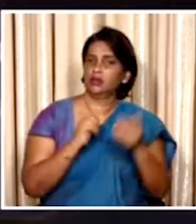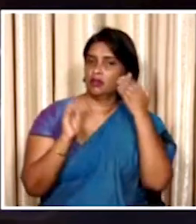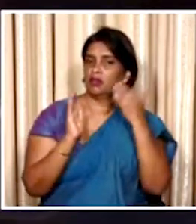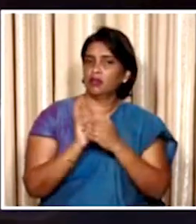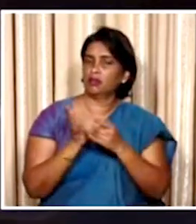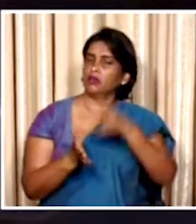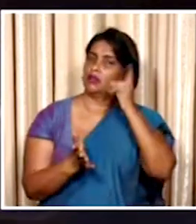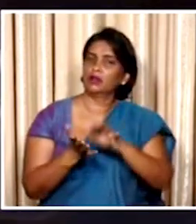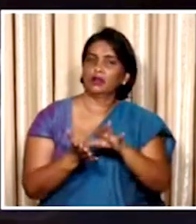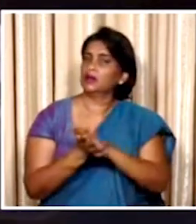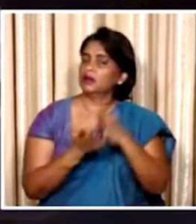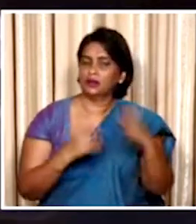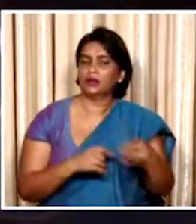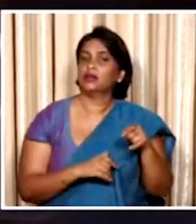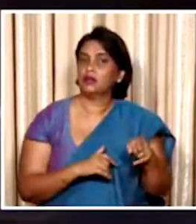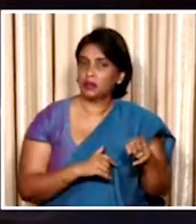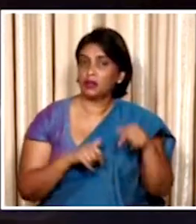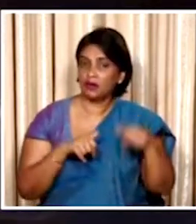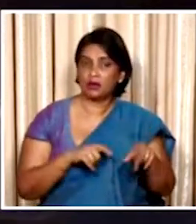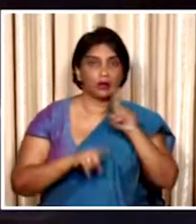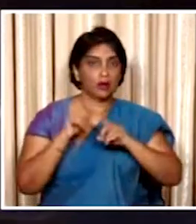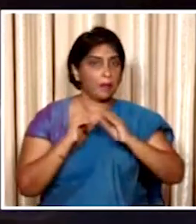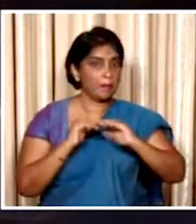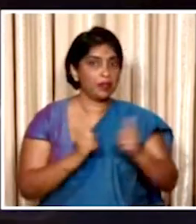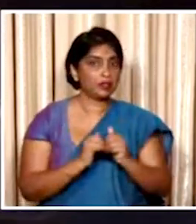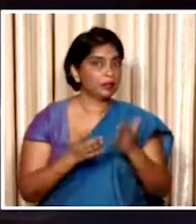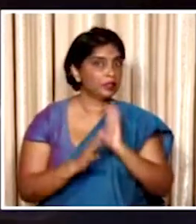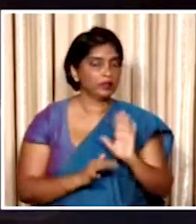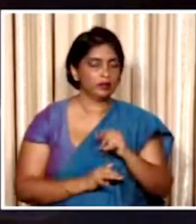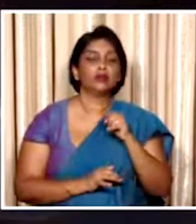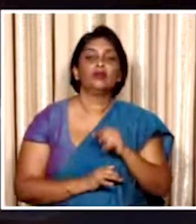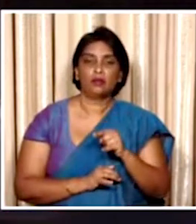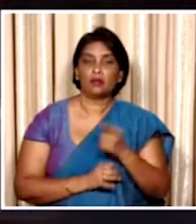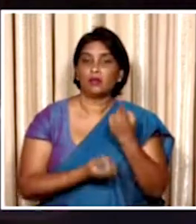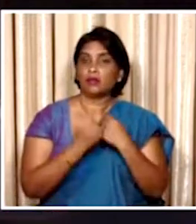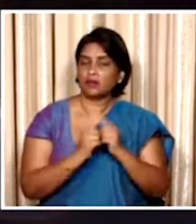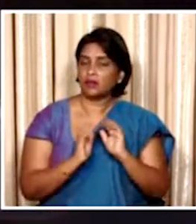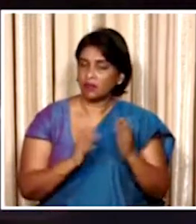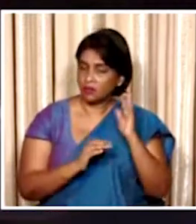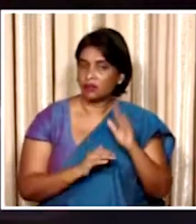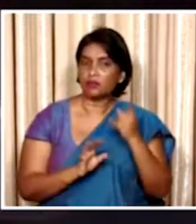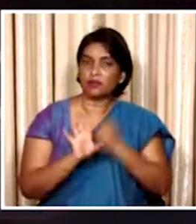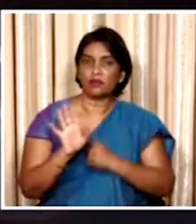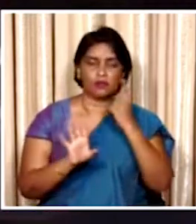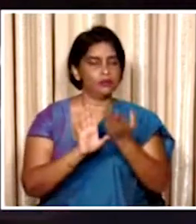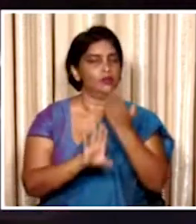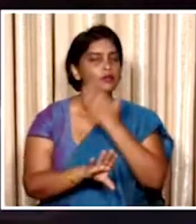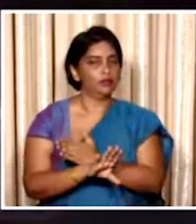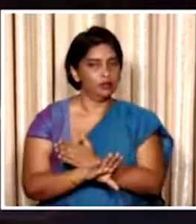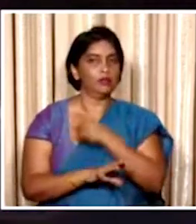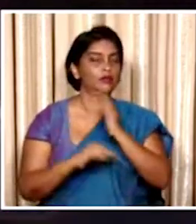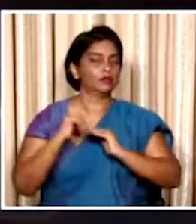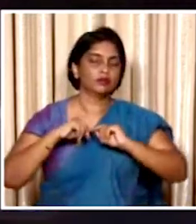නියෝගයක් නිකුත් කරා කියලා. එතකොට මේ අද මේ කතා කරාට පස්සේ මේව පටන් ගන්න නෙමෙයි. ඒ පිළිබඳ පරීක්ෂණයක් පටන් ගන්න තියෙනවා දැන් මේ අවුරුද්දකට විතර කලින්.